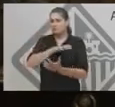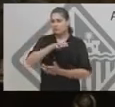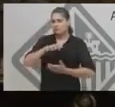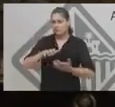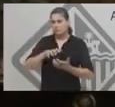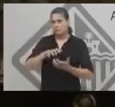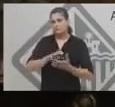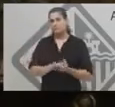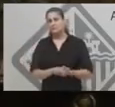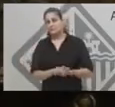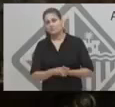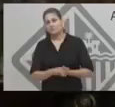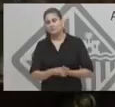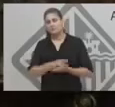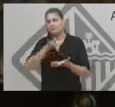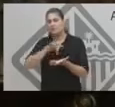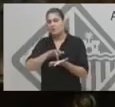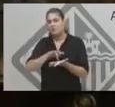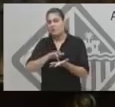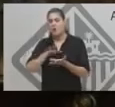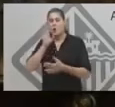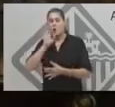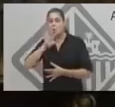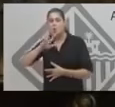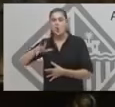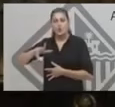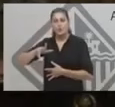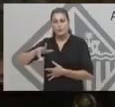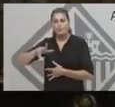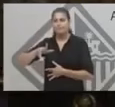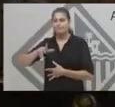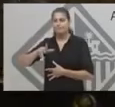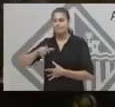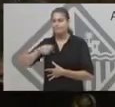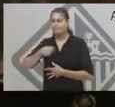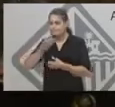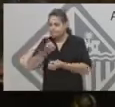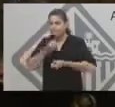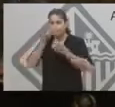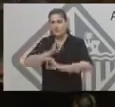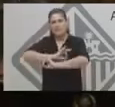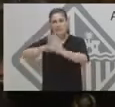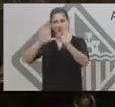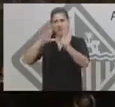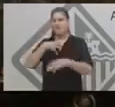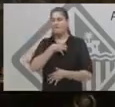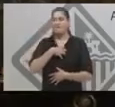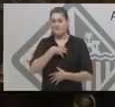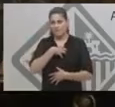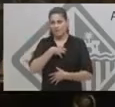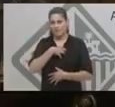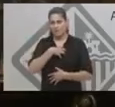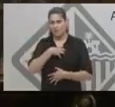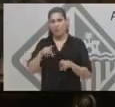arran d'un cas de corrupció, i per això avui un missatge molt clar. Els funcionaris són el